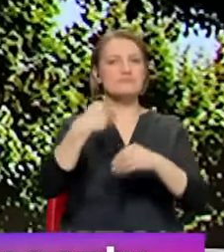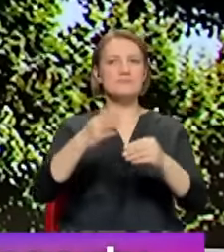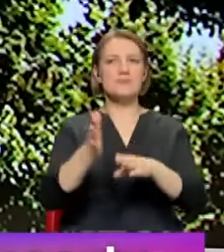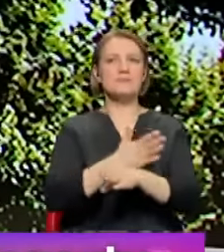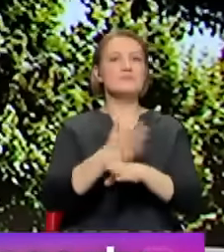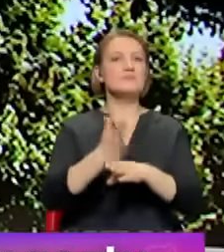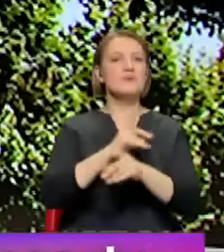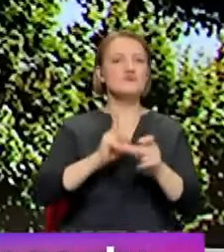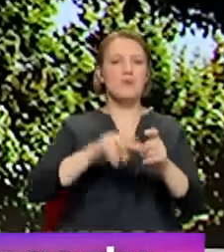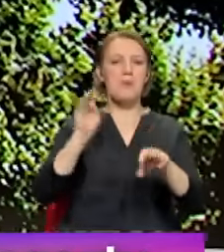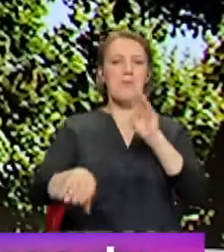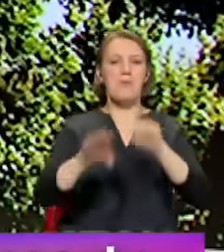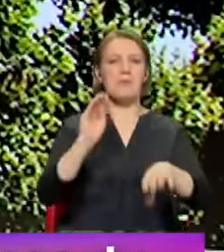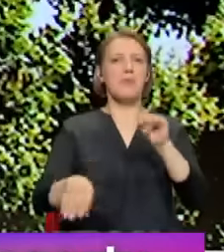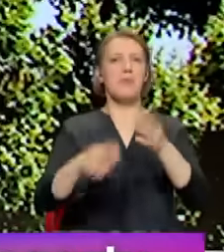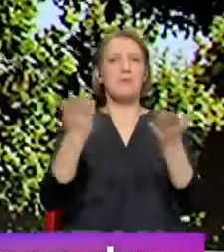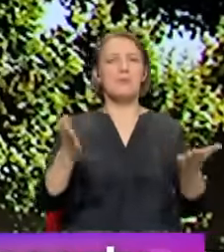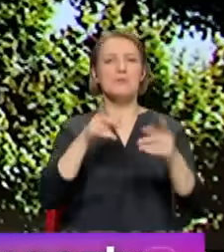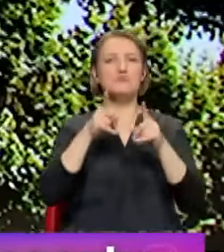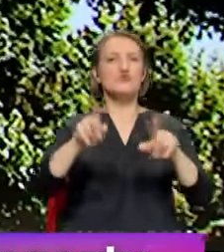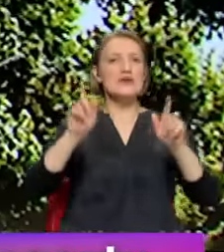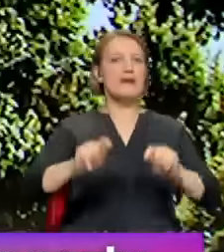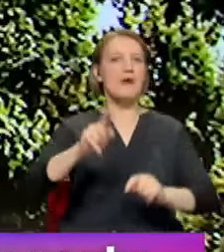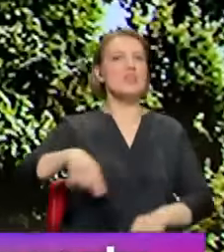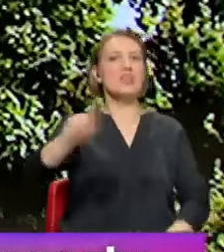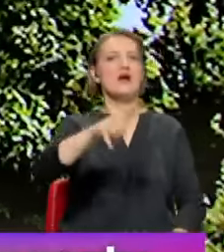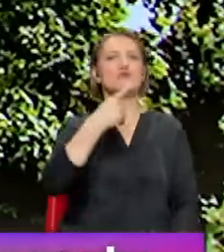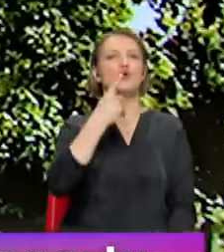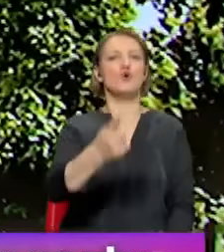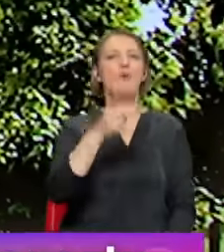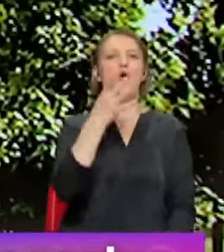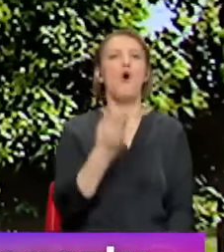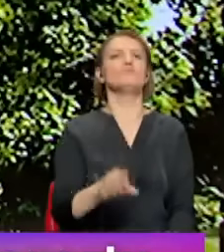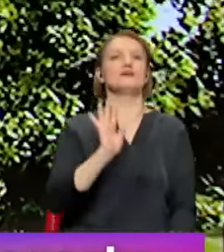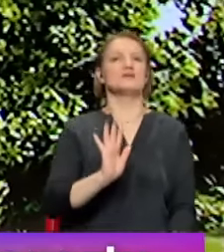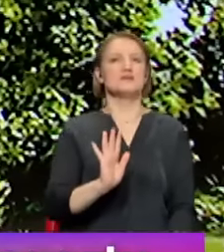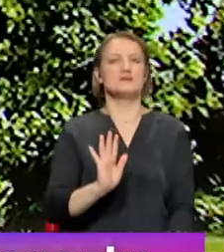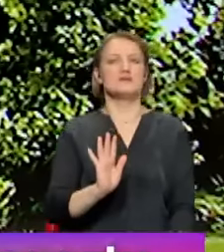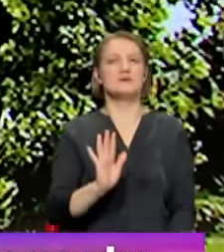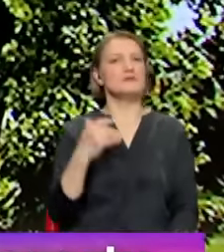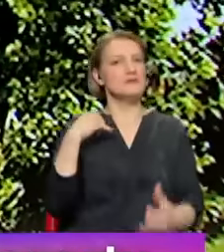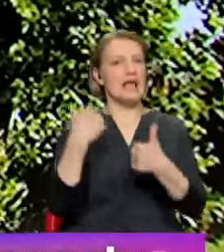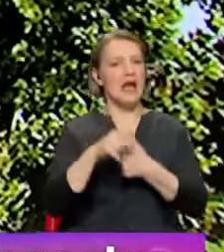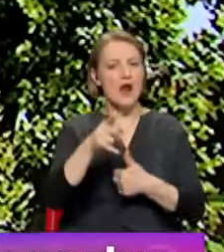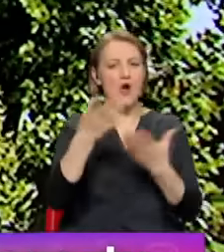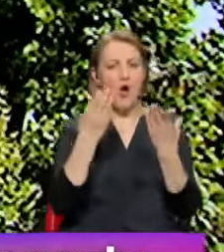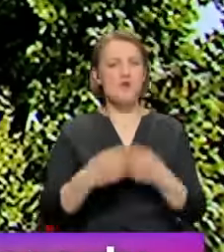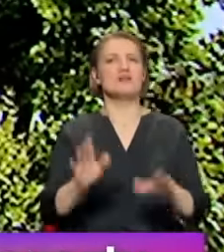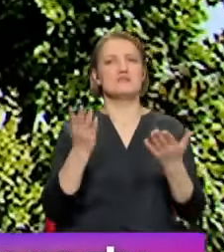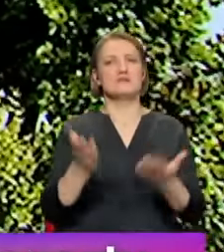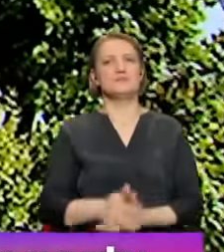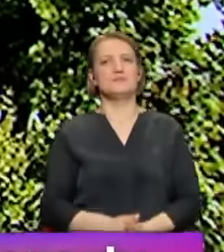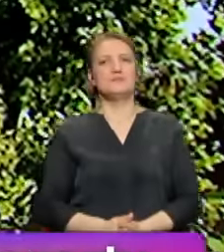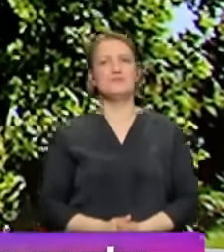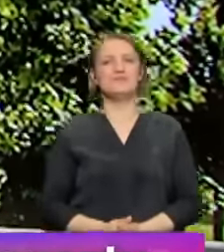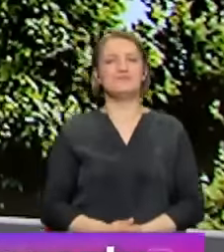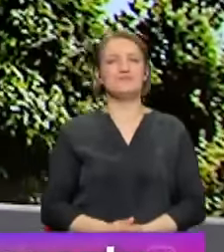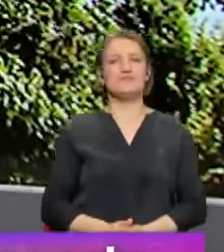maalesef çöpünüzü bırakıyorsunuz. Bunu yapanlara söylüyoruz. Olmasın diye, tekrarı gerçekleşmesin diye.